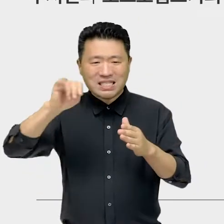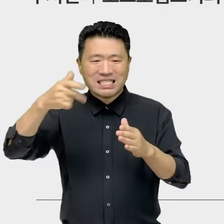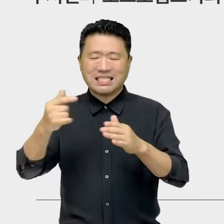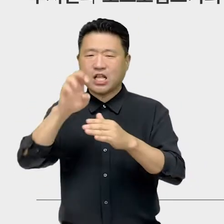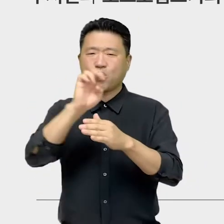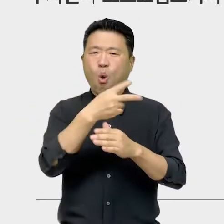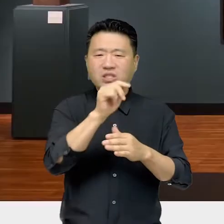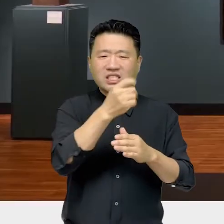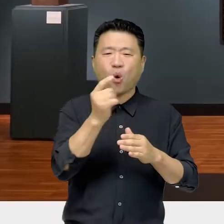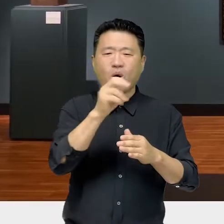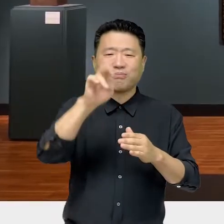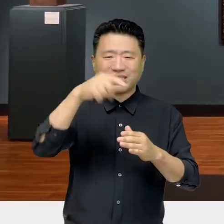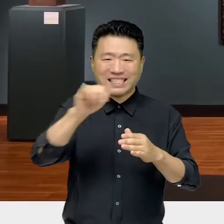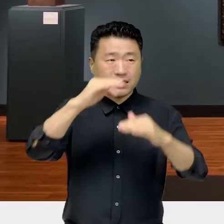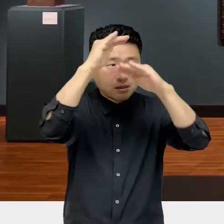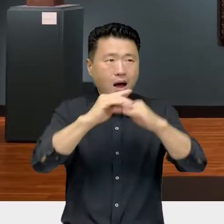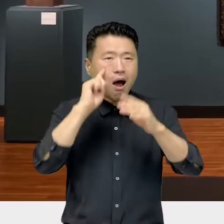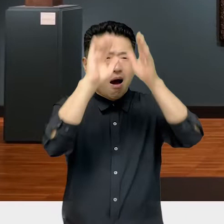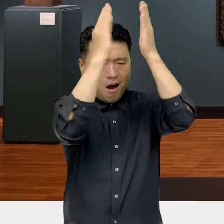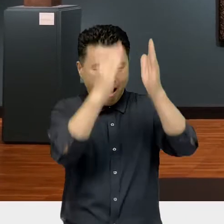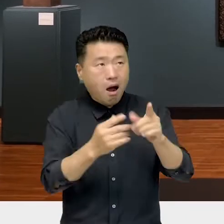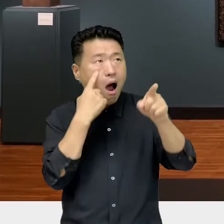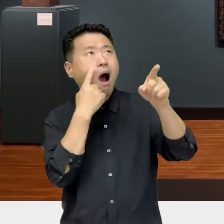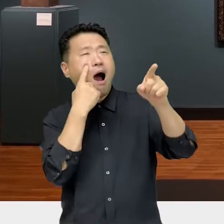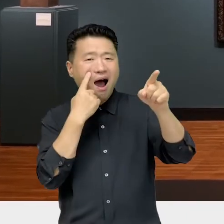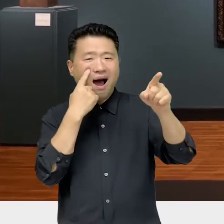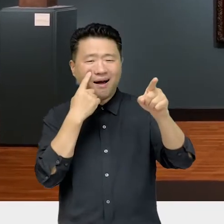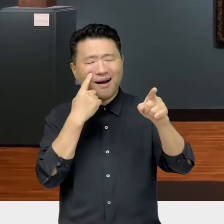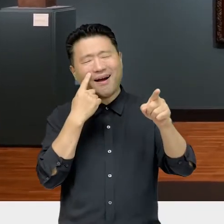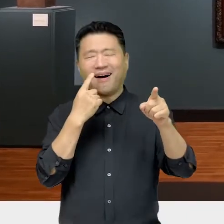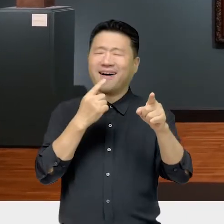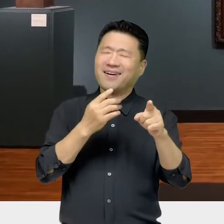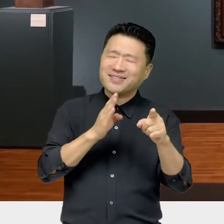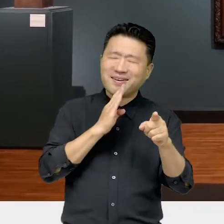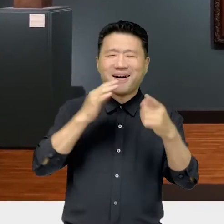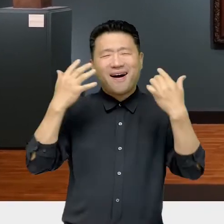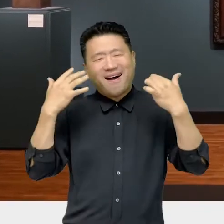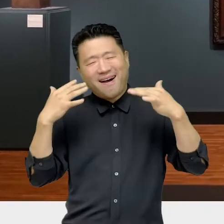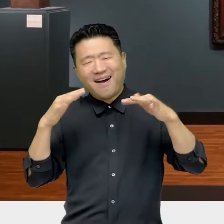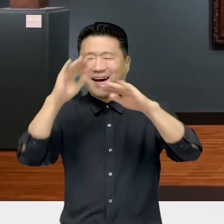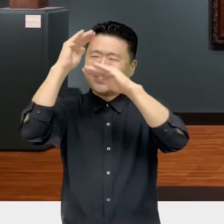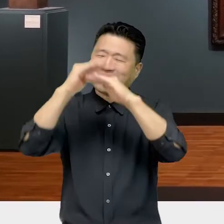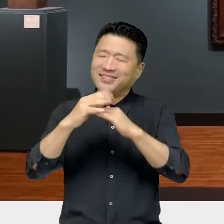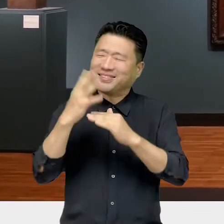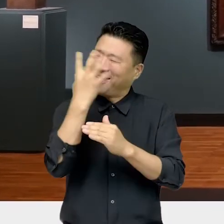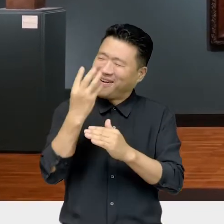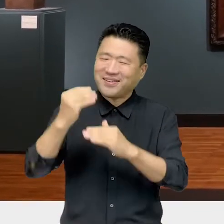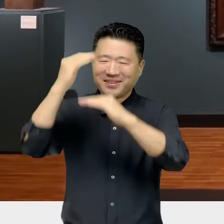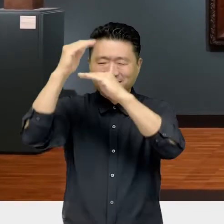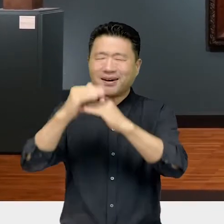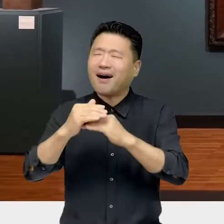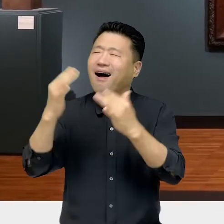동상이 있었고 현대적이고 문화적이고 낭만적인 따뜻한 공기가 있었다.